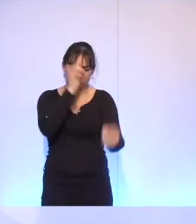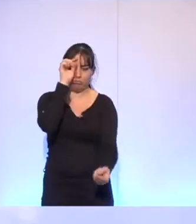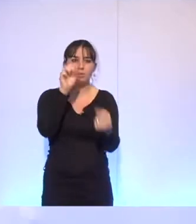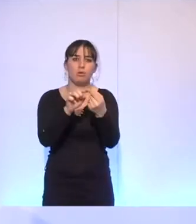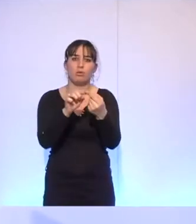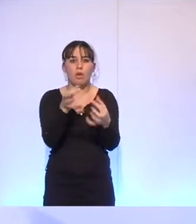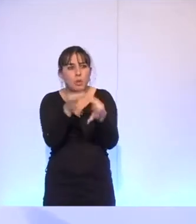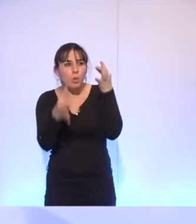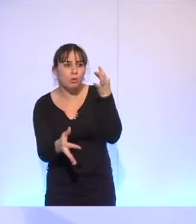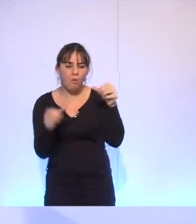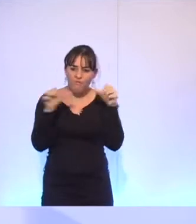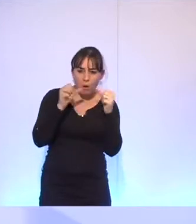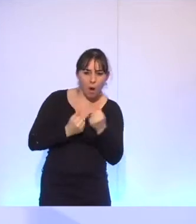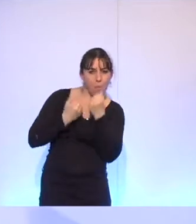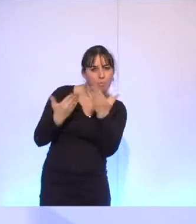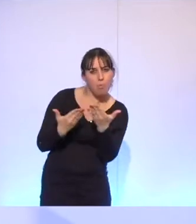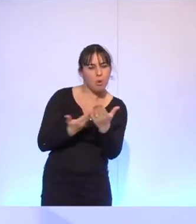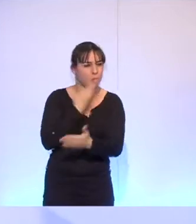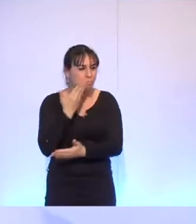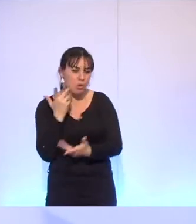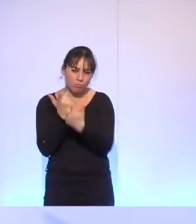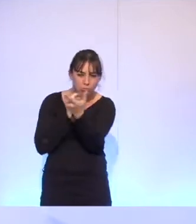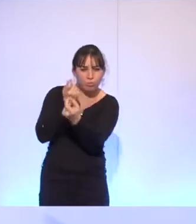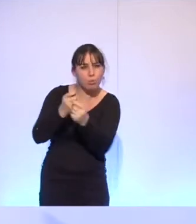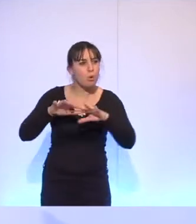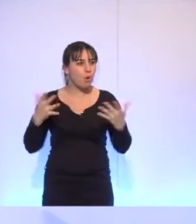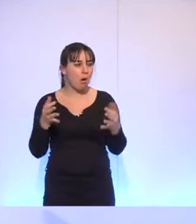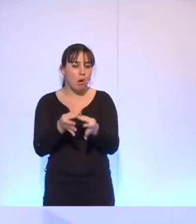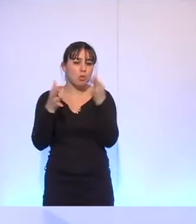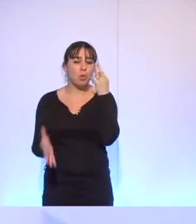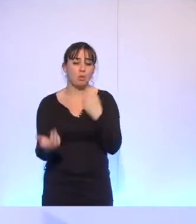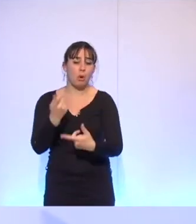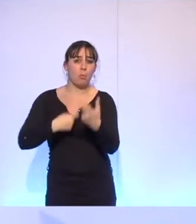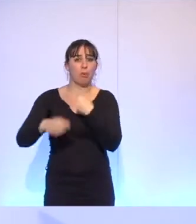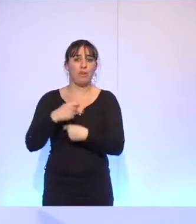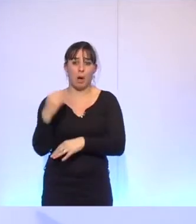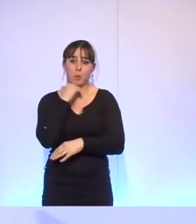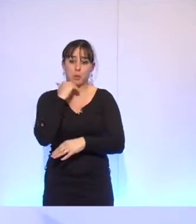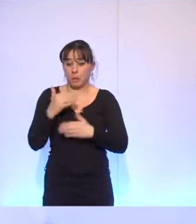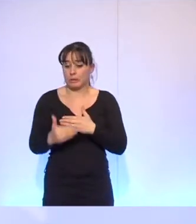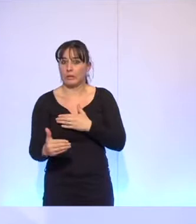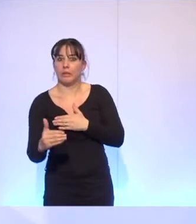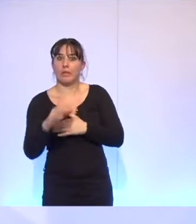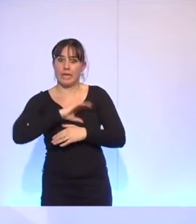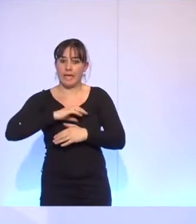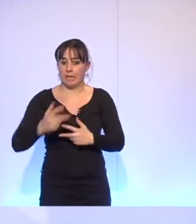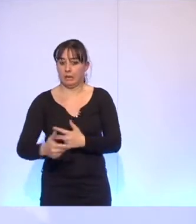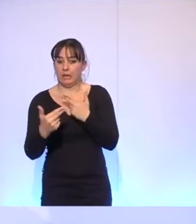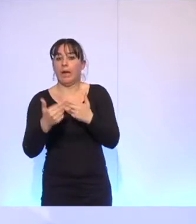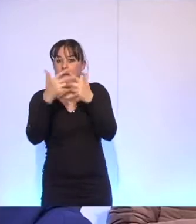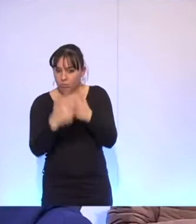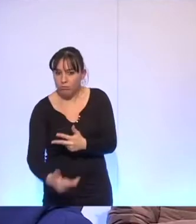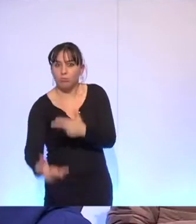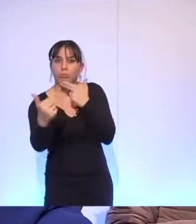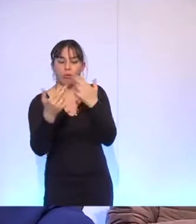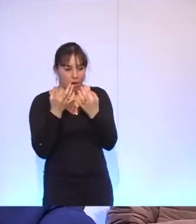discuter des solutions que nous pouvons proposer pour qu'une solution transitoire d'urgence soit trouvée et qu'ensuite nous ayons